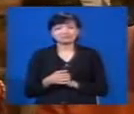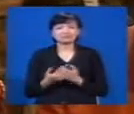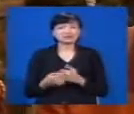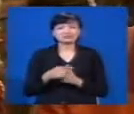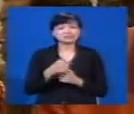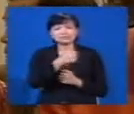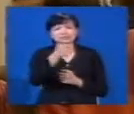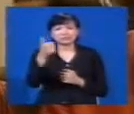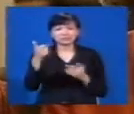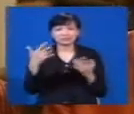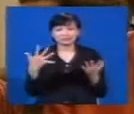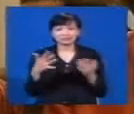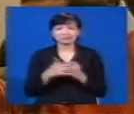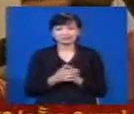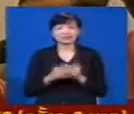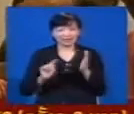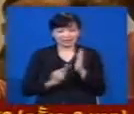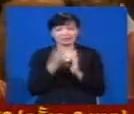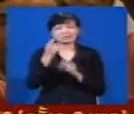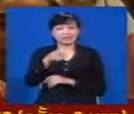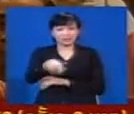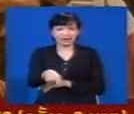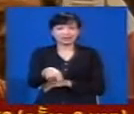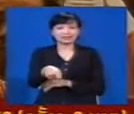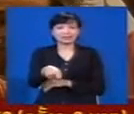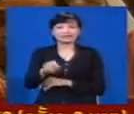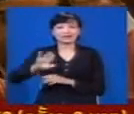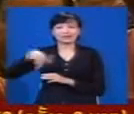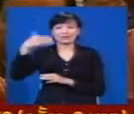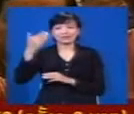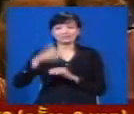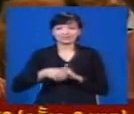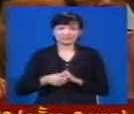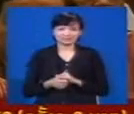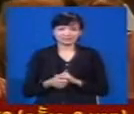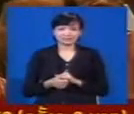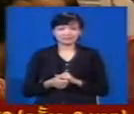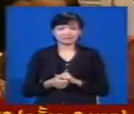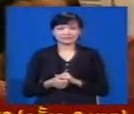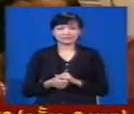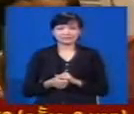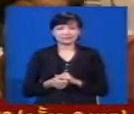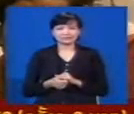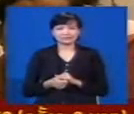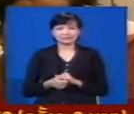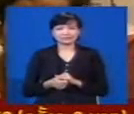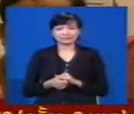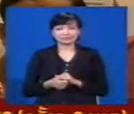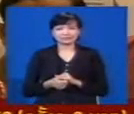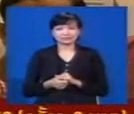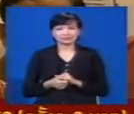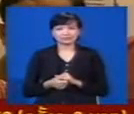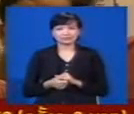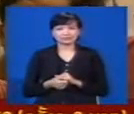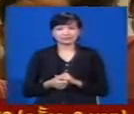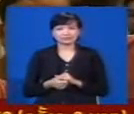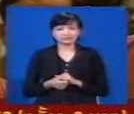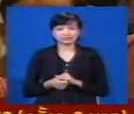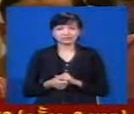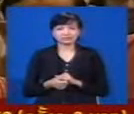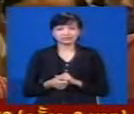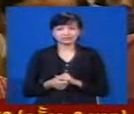เหมาะสมกว่าที่จะมาเริ่มที่โคราชของบริเวณพื้นที่อีสานกลางกันแล้วหรือแบบงานก็คงเหมือนแค่ที่หนองคาย